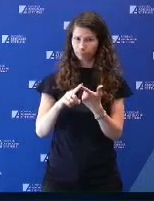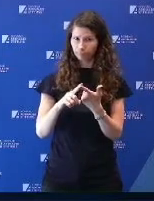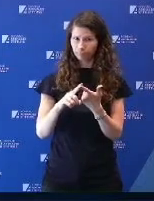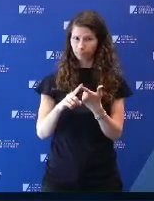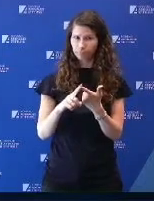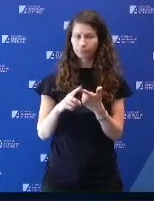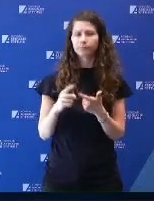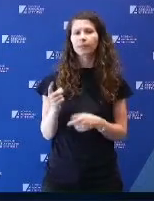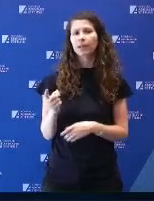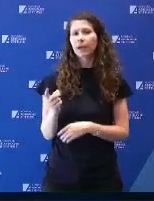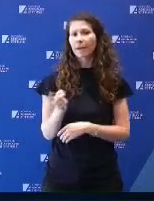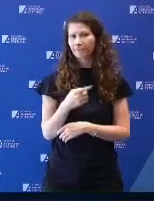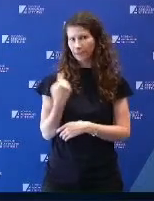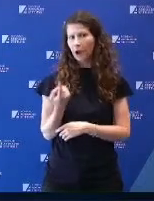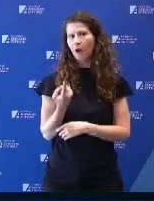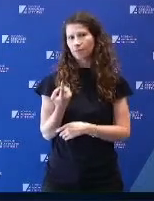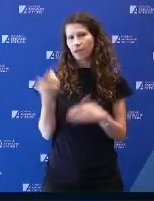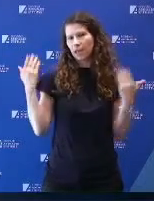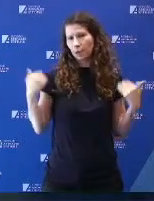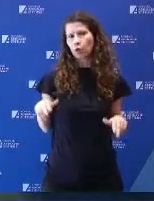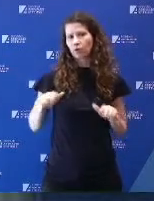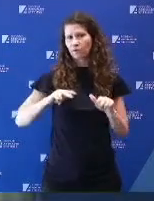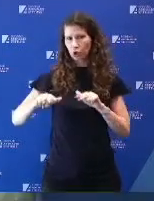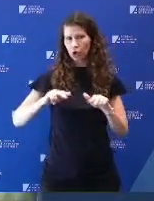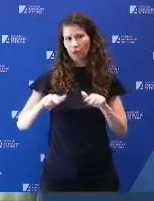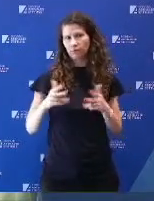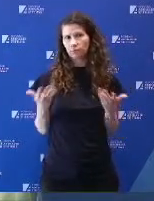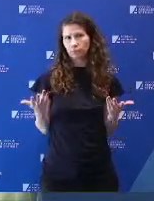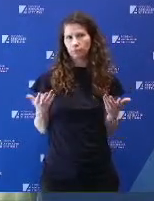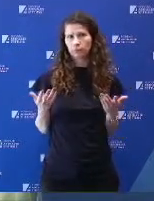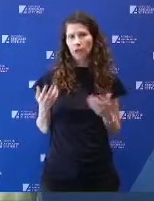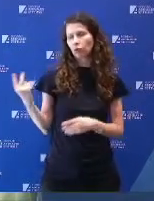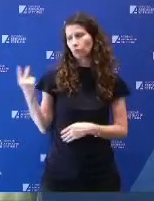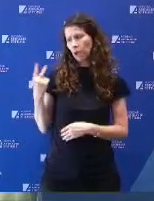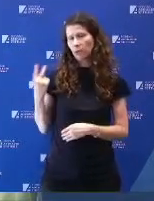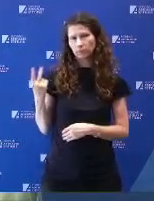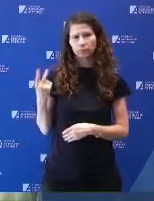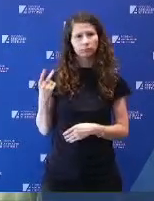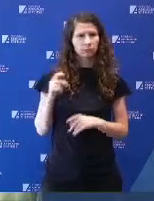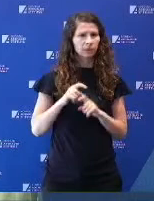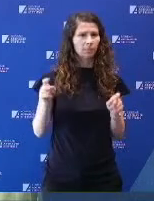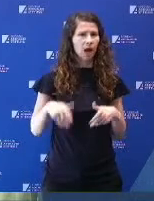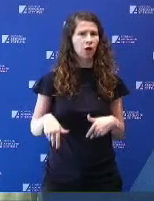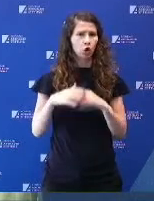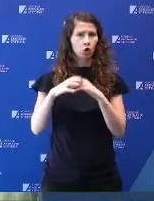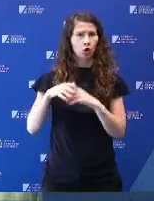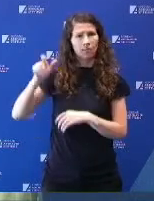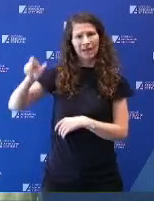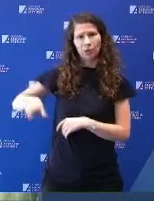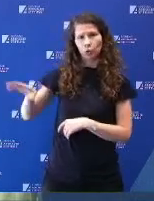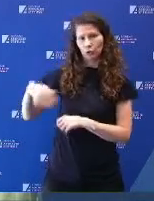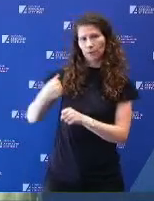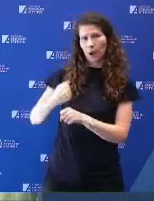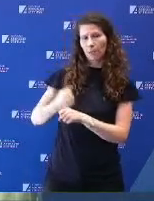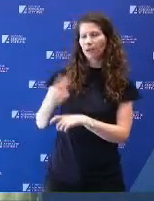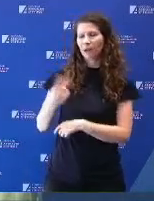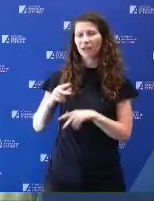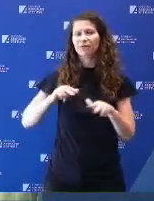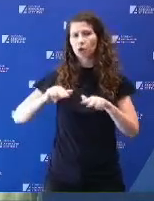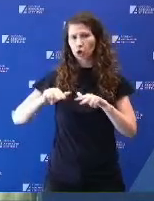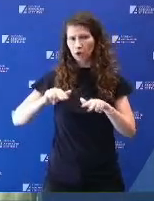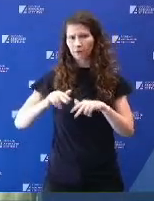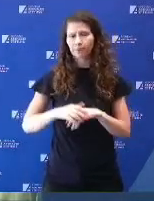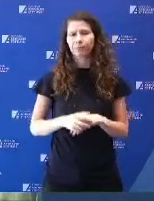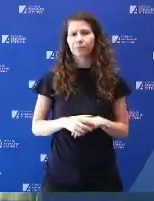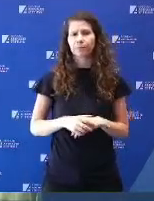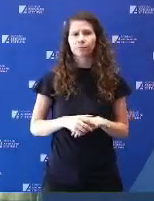wir, die wir aus der Wirtschaft kommen, ja, also zumindest jetzt Iyad Mahdesh und ich, die für das Thema Gründung zuständig waren, die wir aus der Wirtschaft kommen, natürlich